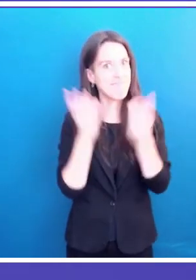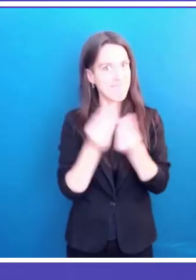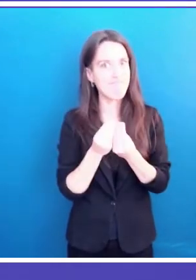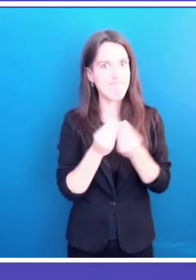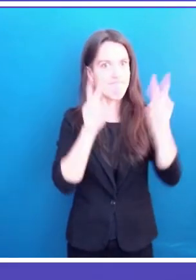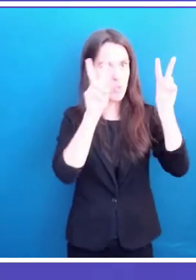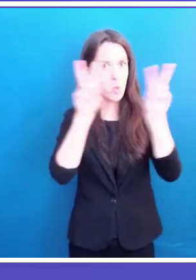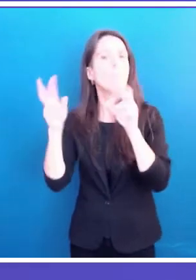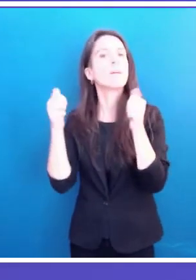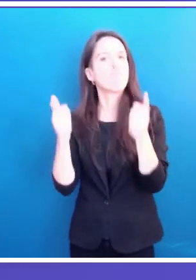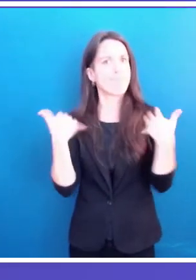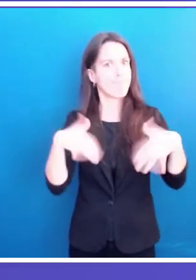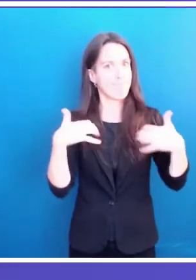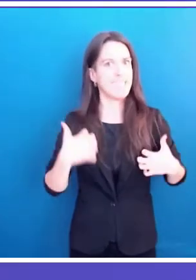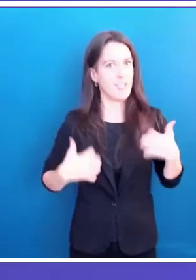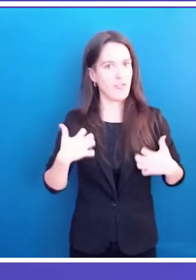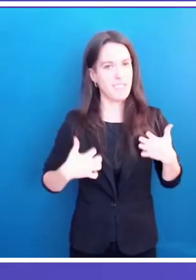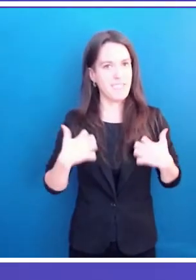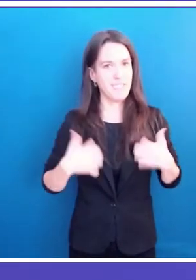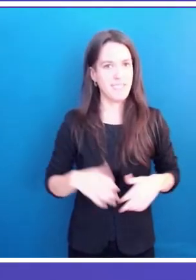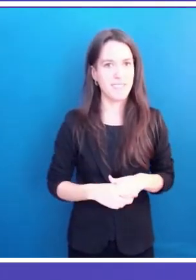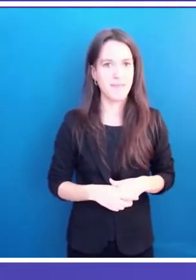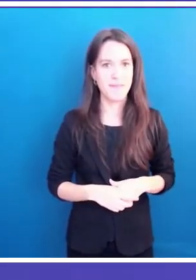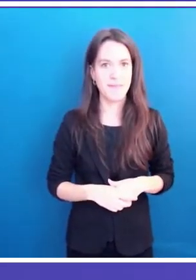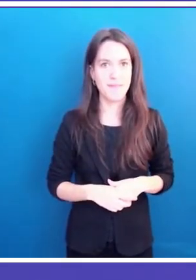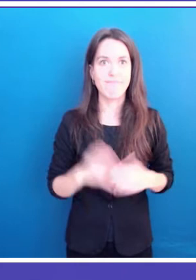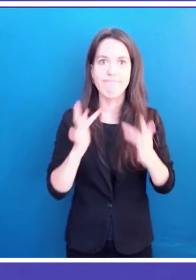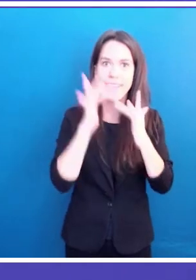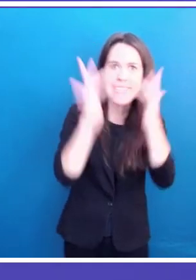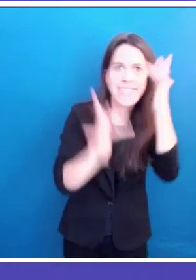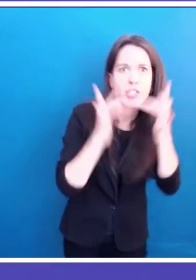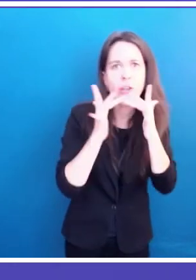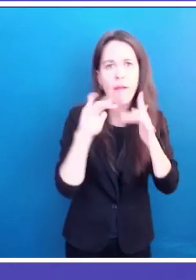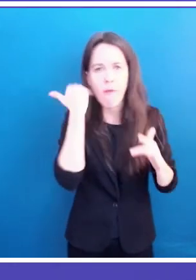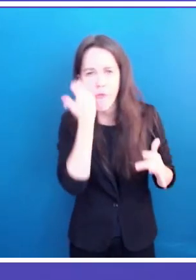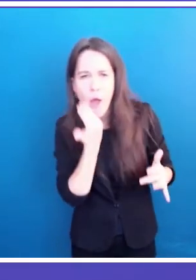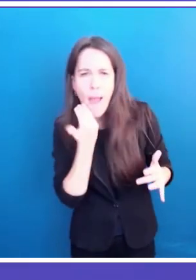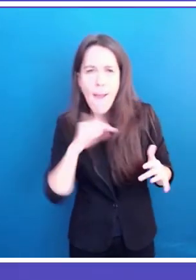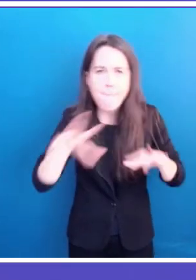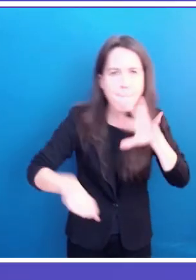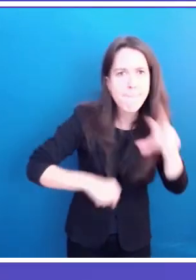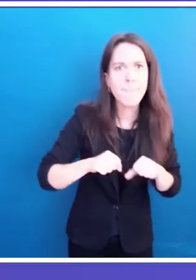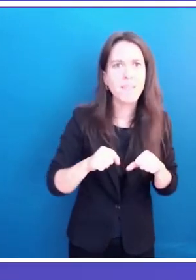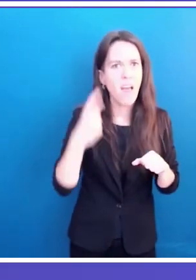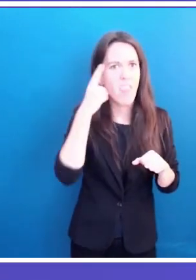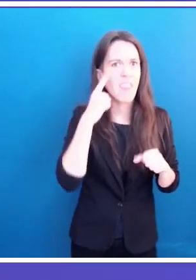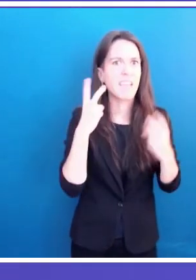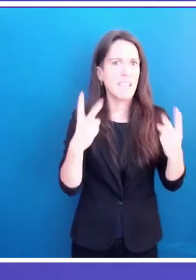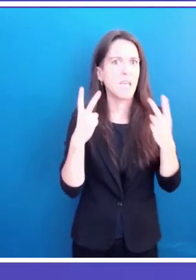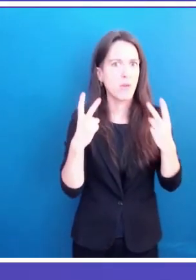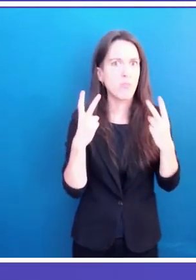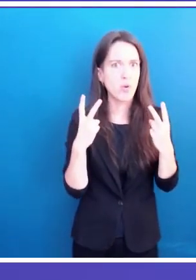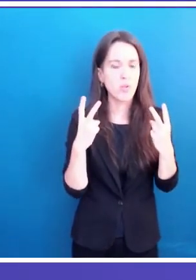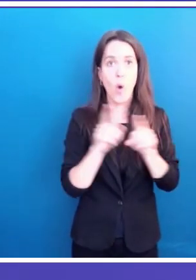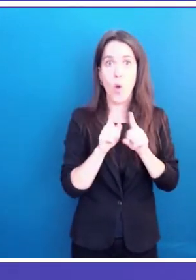حديثنا اليوم. تكلمت عن الجرم الرقمي، تكلمت عن الإتجار بالبشر، هذه مواضيع